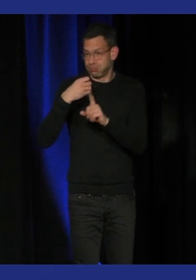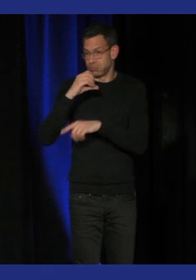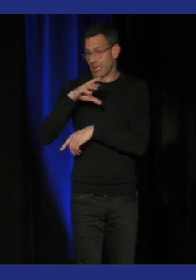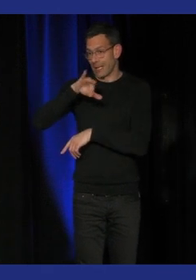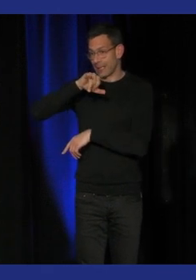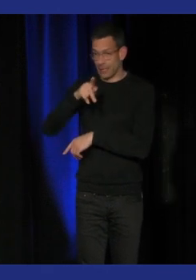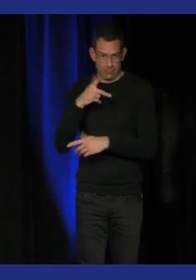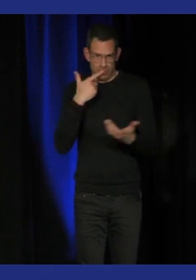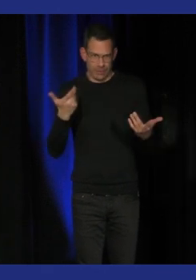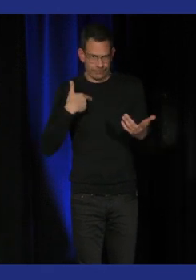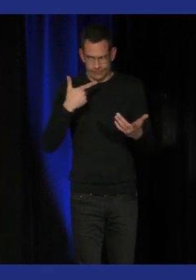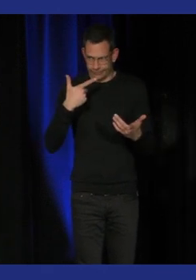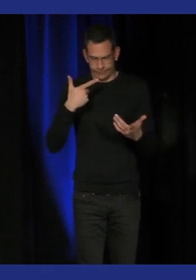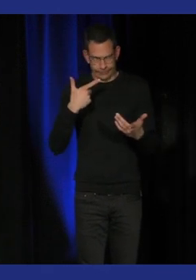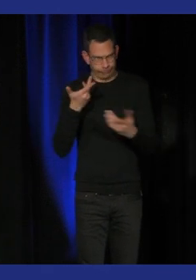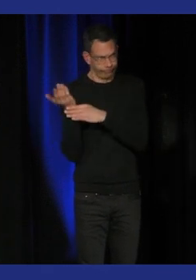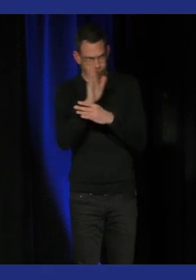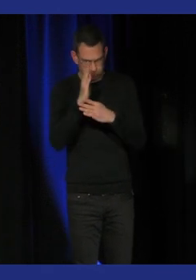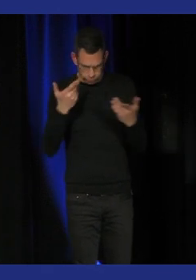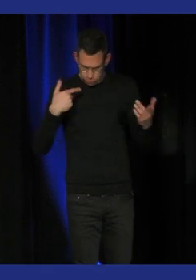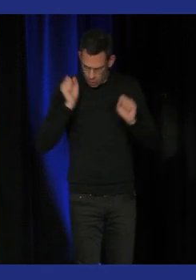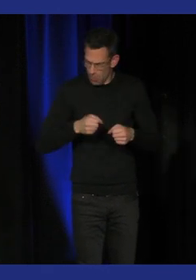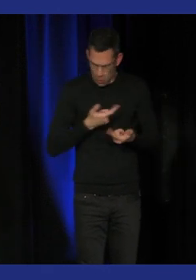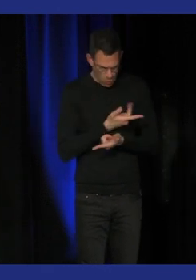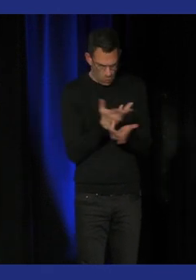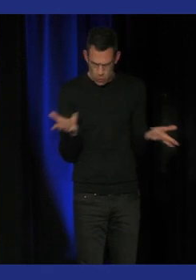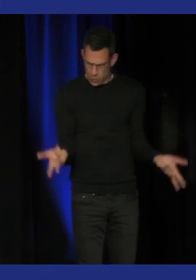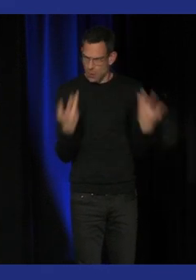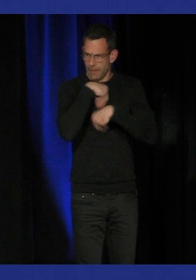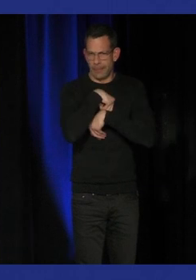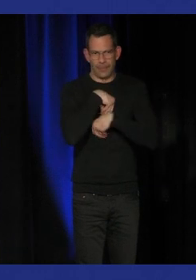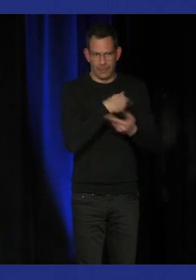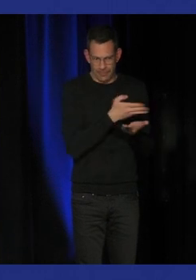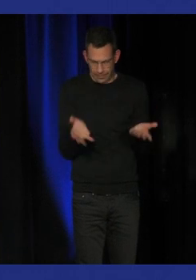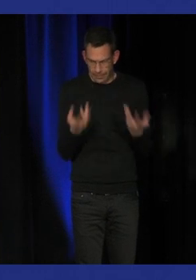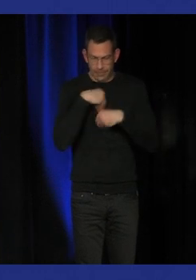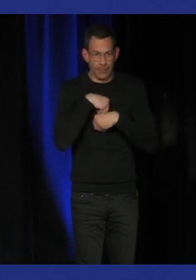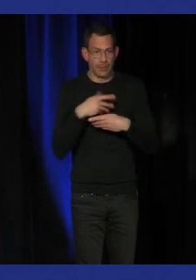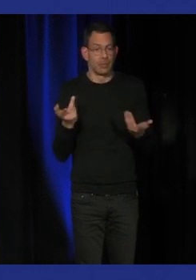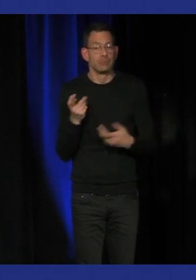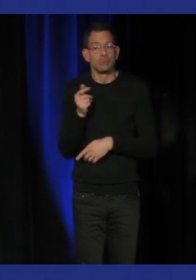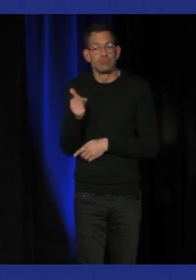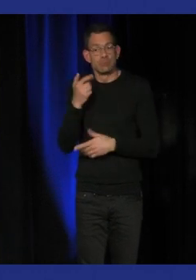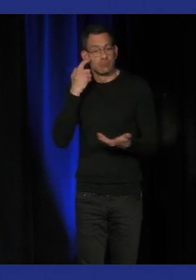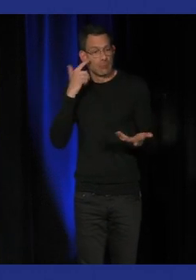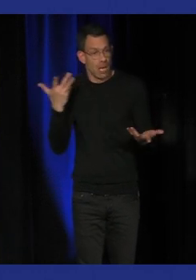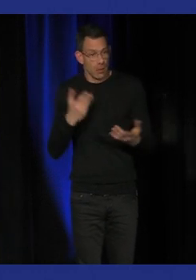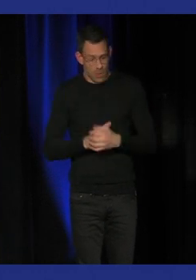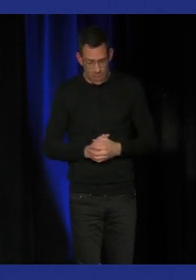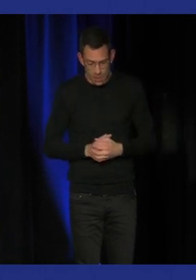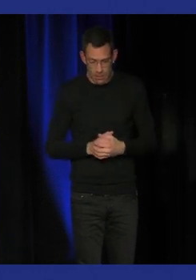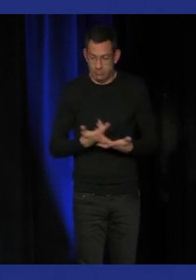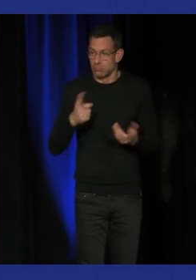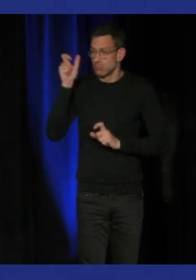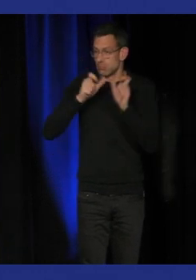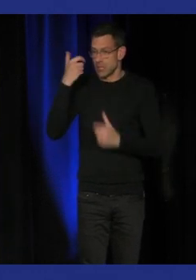en avant les questions d'intersectionnalité, notamment, parce que voilà, elles se sont rendues compte que le premier mouvement des personnes